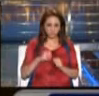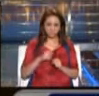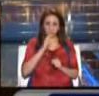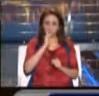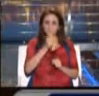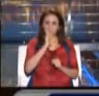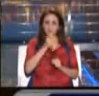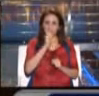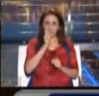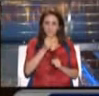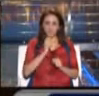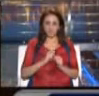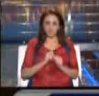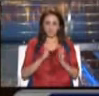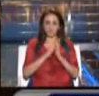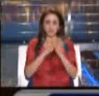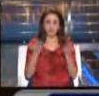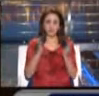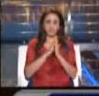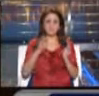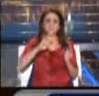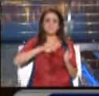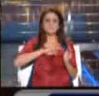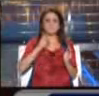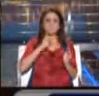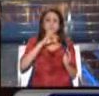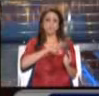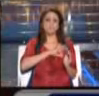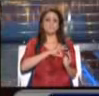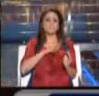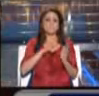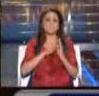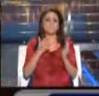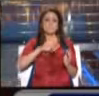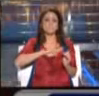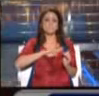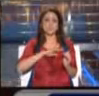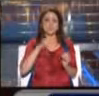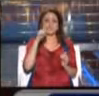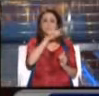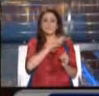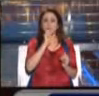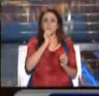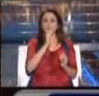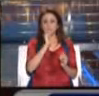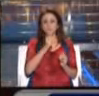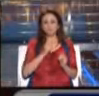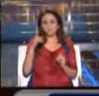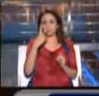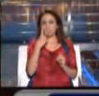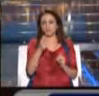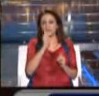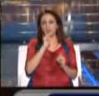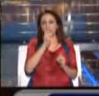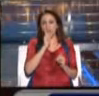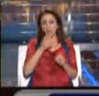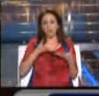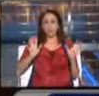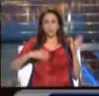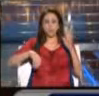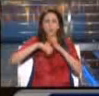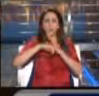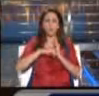الاعلاميين لديهم اجندات او لهم مصالح خاصه، الى اي مدى بتشوف هذا الموضوع موجود حاليا في الاعلام الرياضي؟